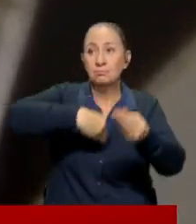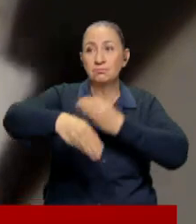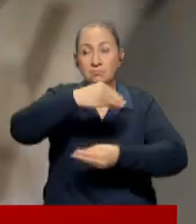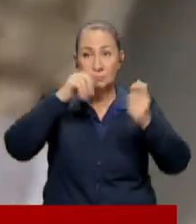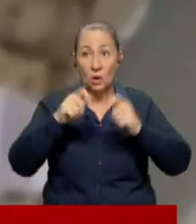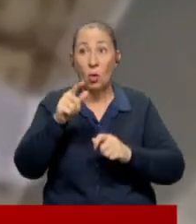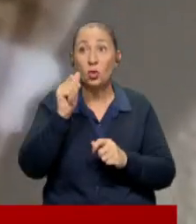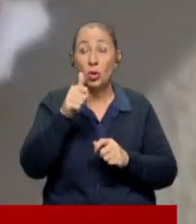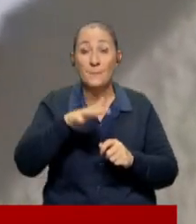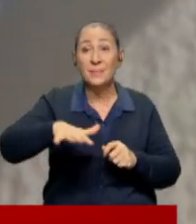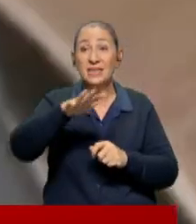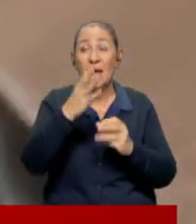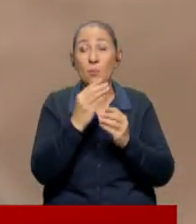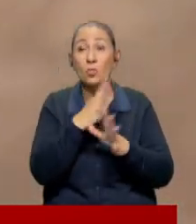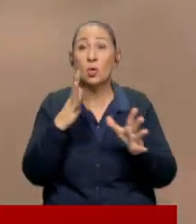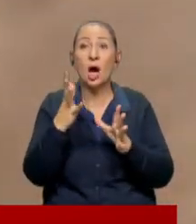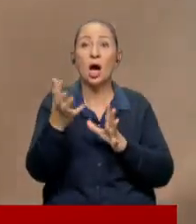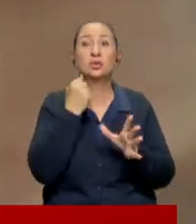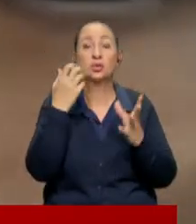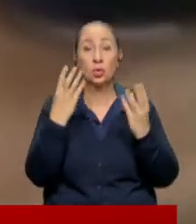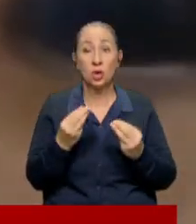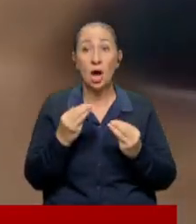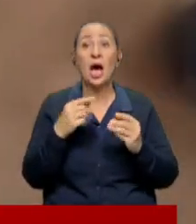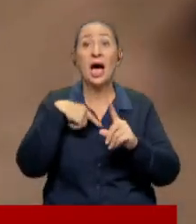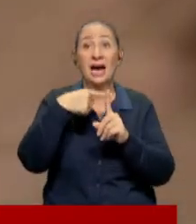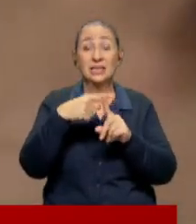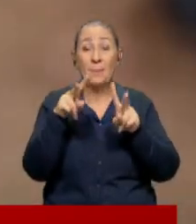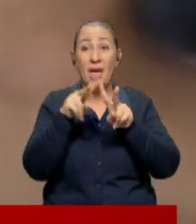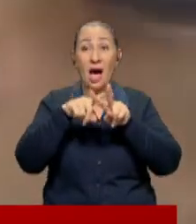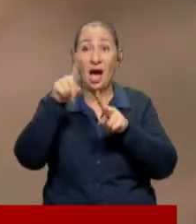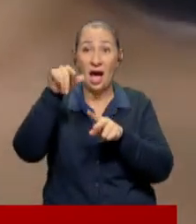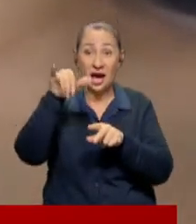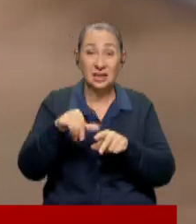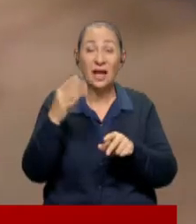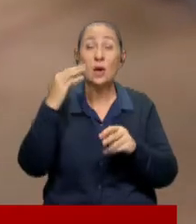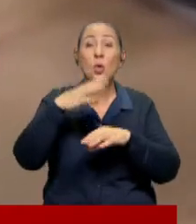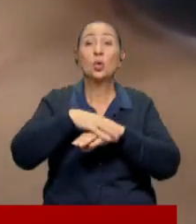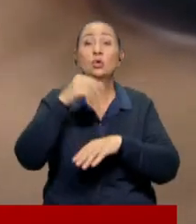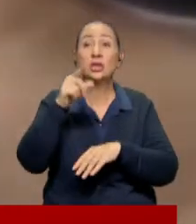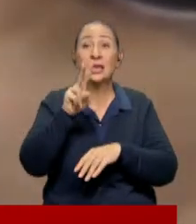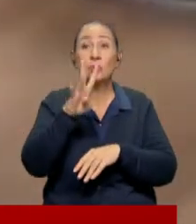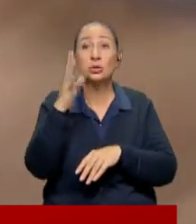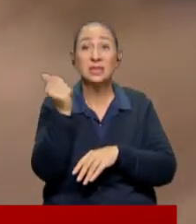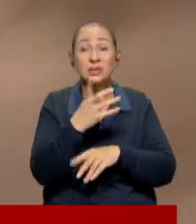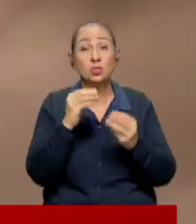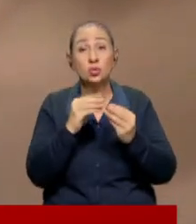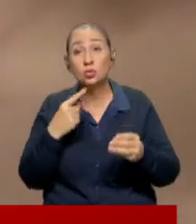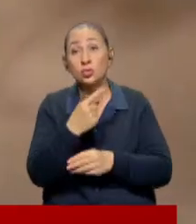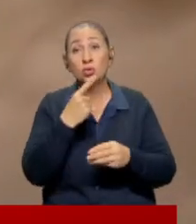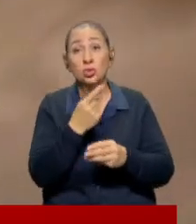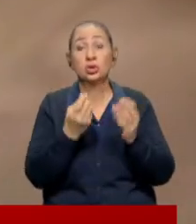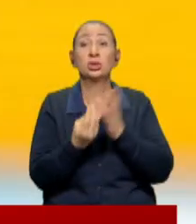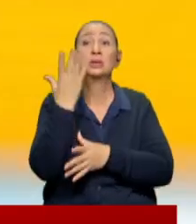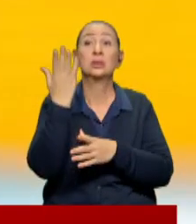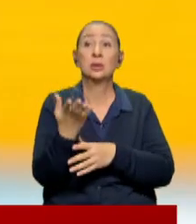gerçekleştirerek o günün piyasadaki en büyük alıcısı oldu. Ayrıca MA hakkında daha önce kurulca 24 kez suç duyurusunda da bulunulduğu